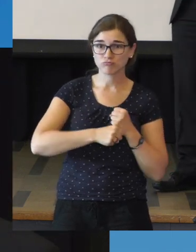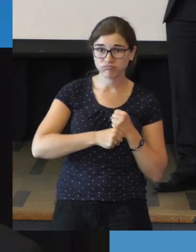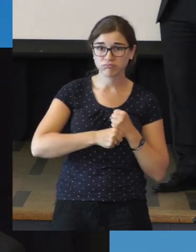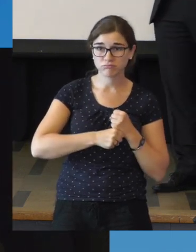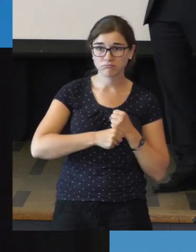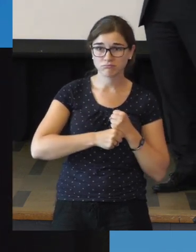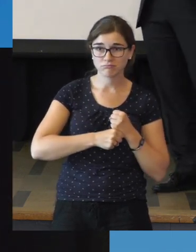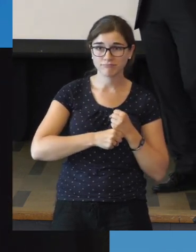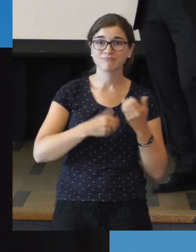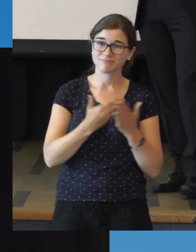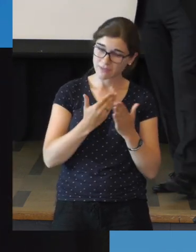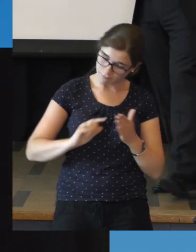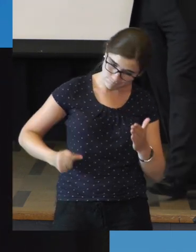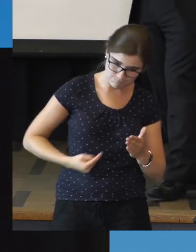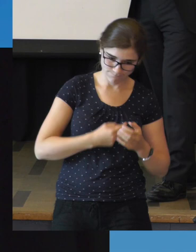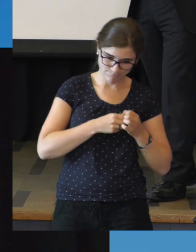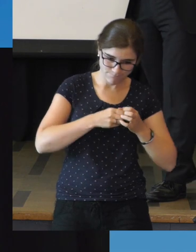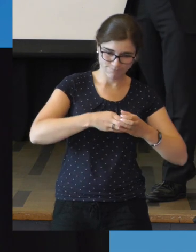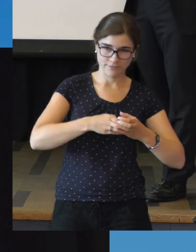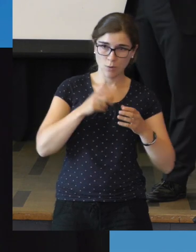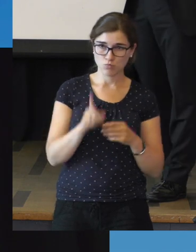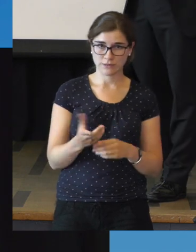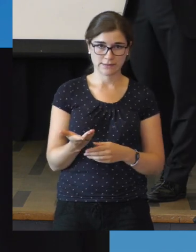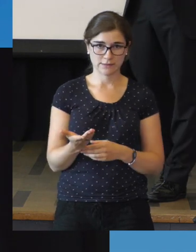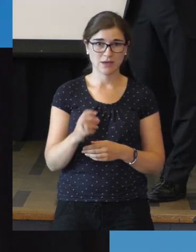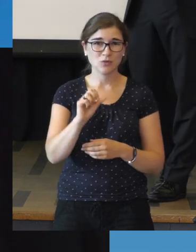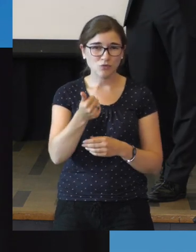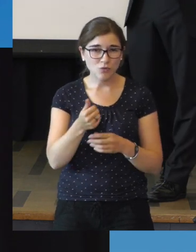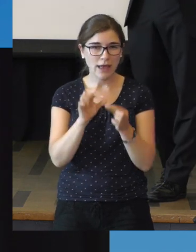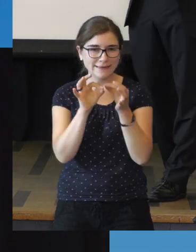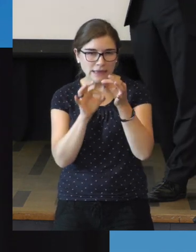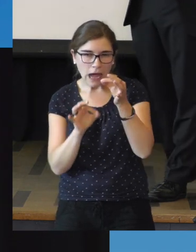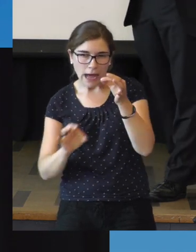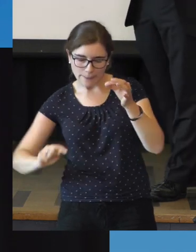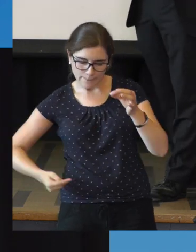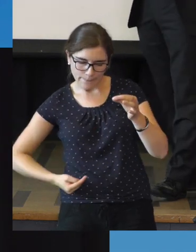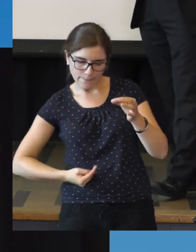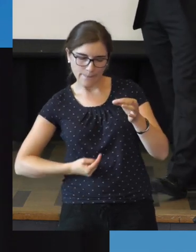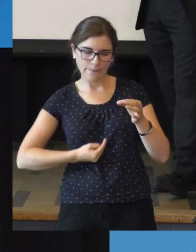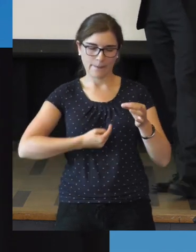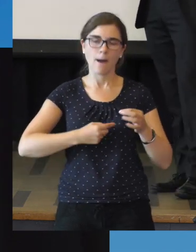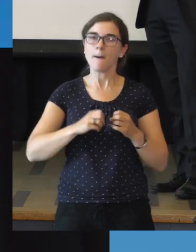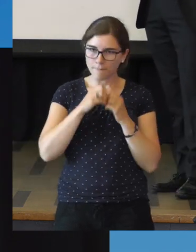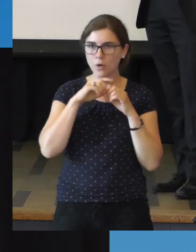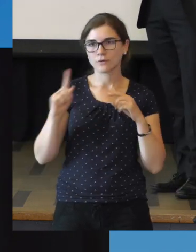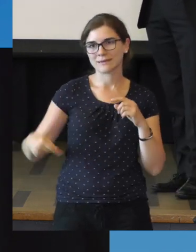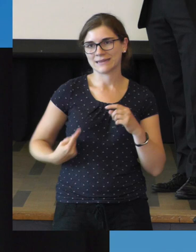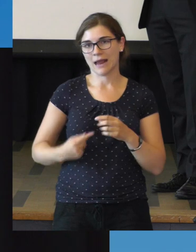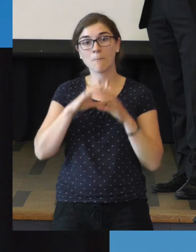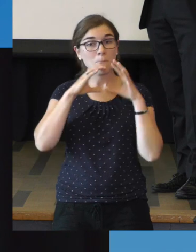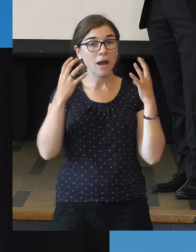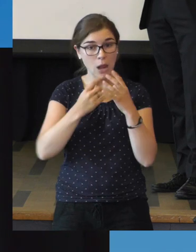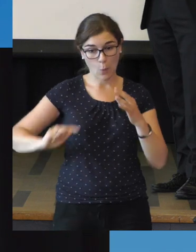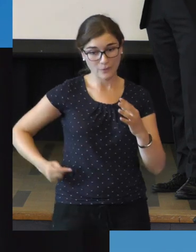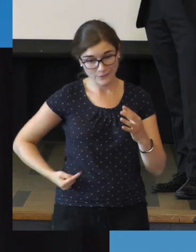zu eröffnen. Normalerweise müssen wir als erstes ja einen dünnen Draht vorführen, über den wir den Ballon hinterherführen. Dafür müssen wir aber diesen dünnen,